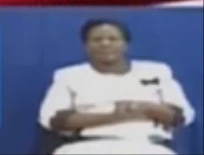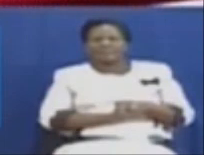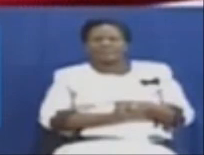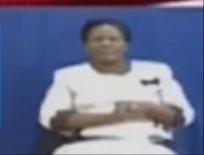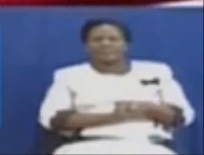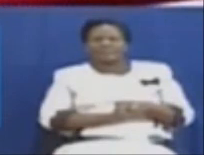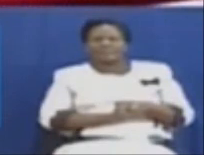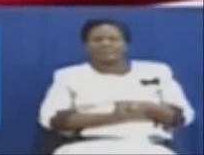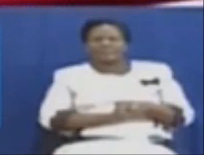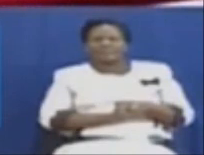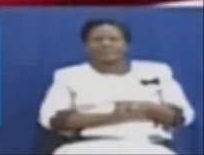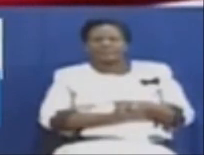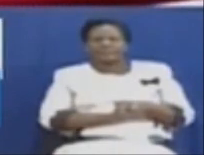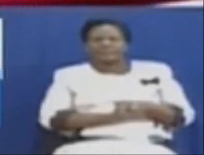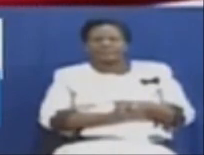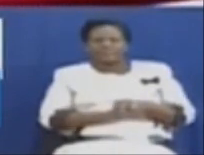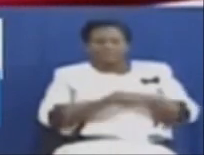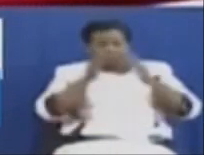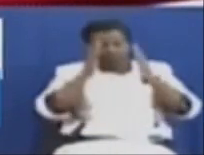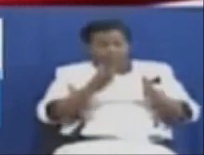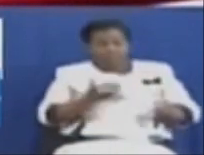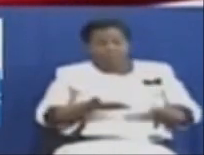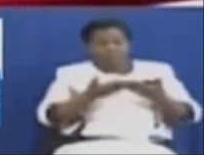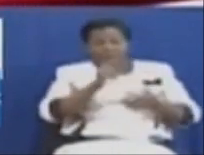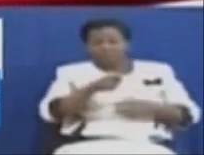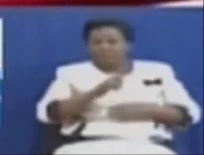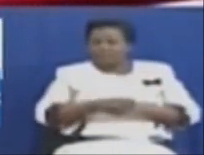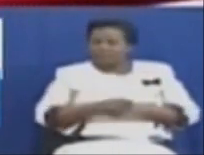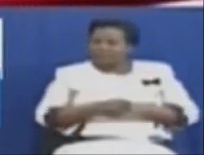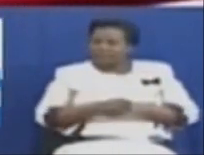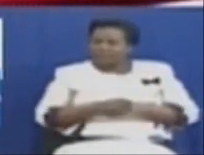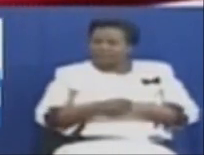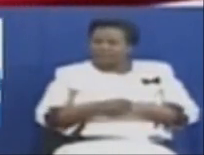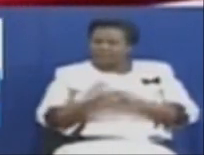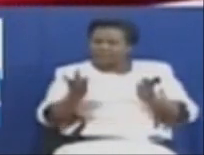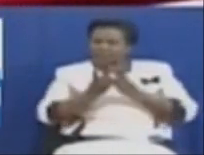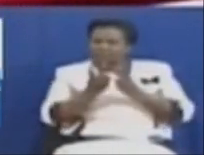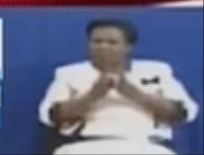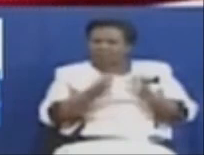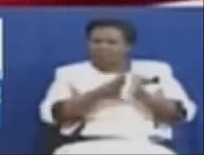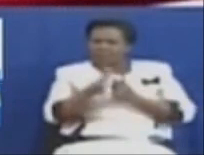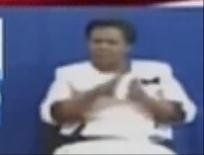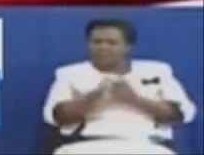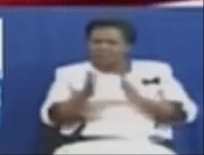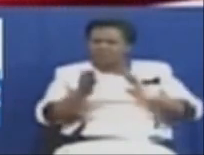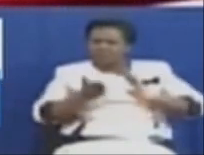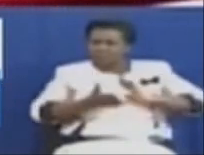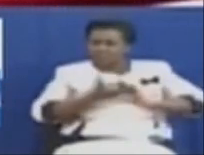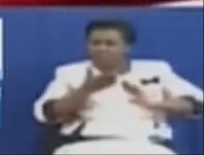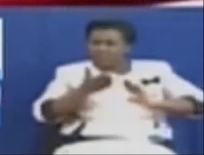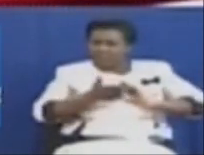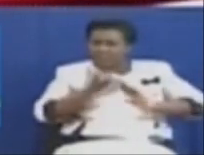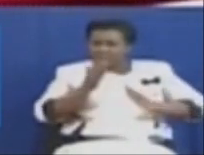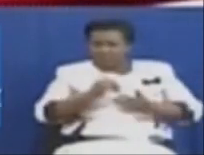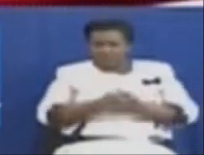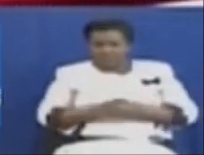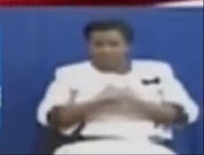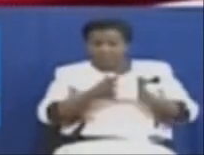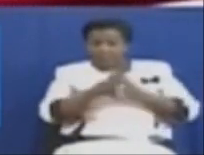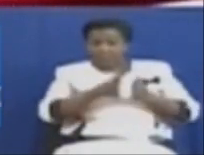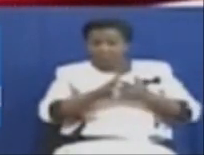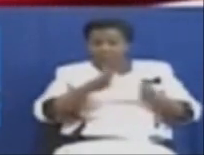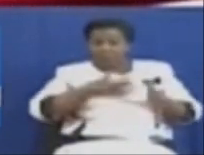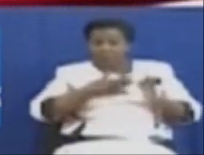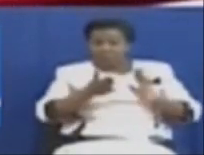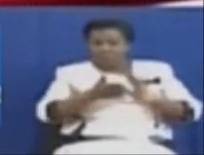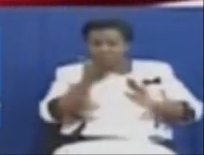na matatizo mbalimbali ya kifamilia, je, serikali haioni sasa ni wakati mwafaka wa kutafuta namna ya kusimamia sheria